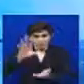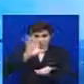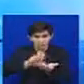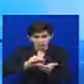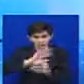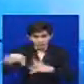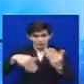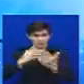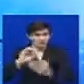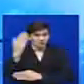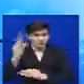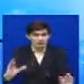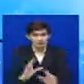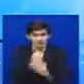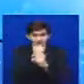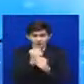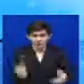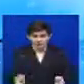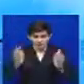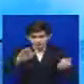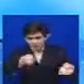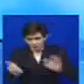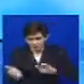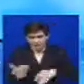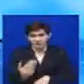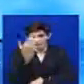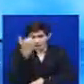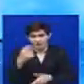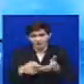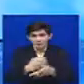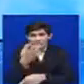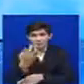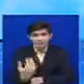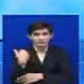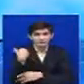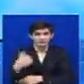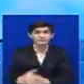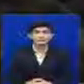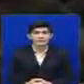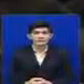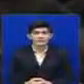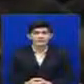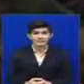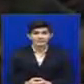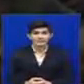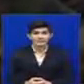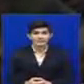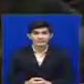ดก่อนที่จะมีการสรุปว่าอาคารทรุดและพังจากสาเหตุใด